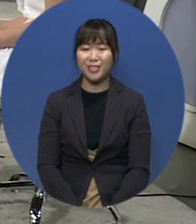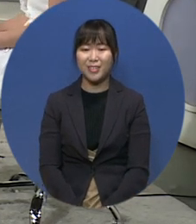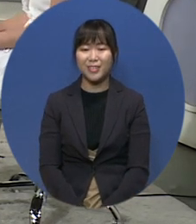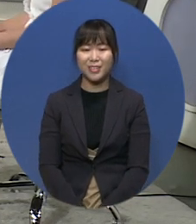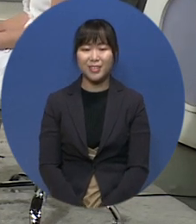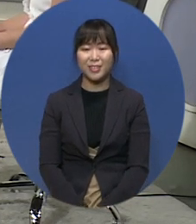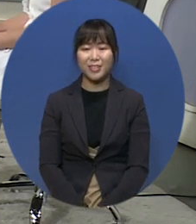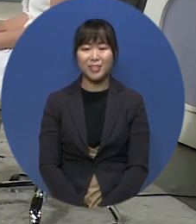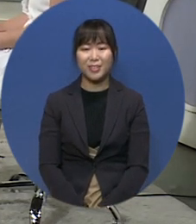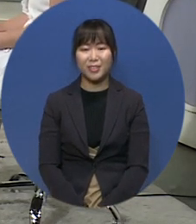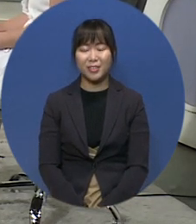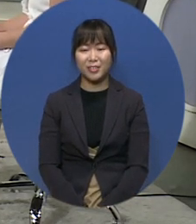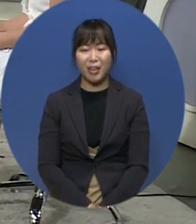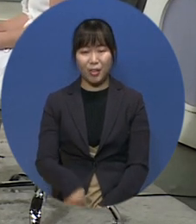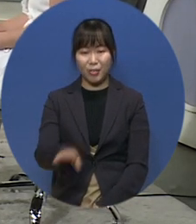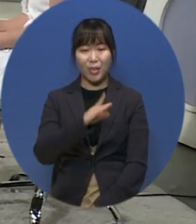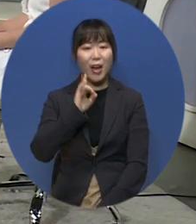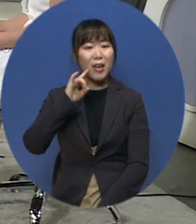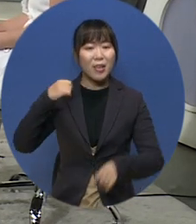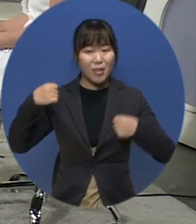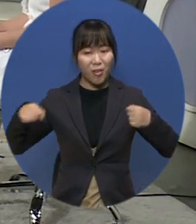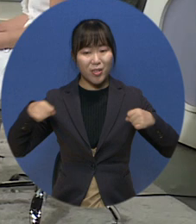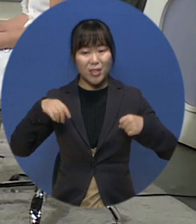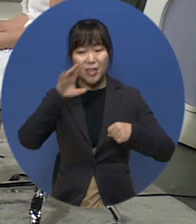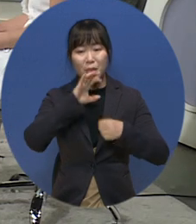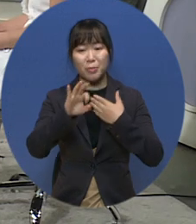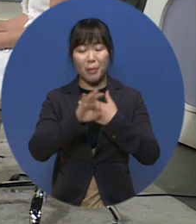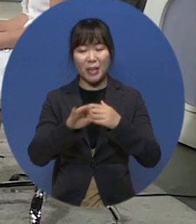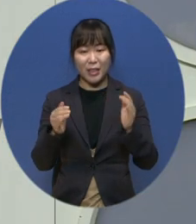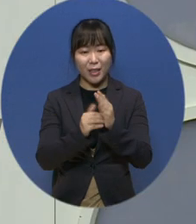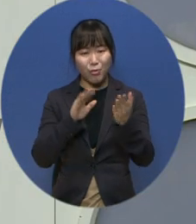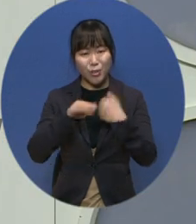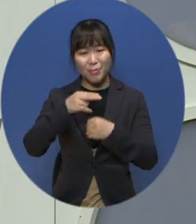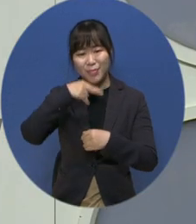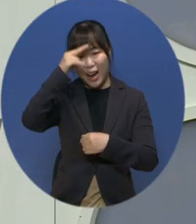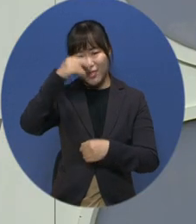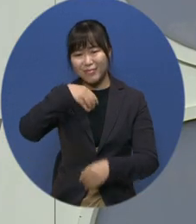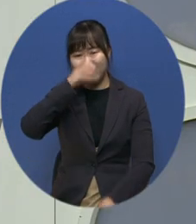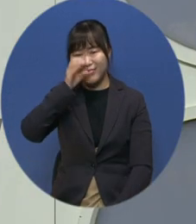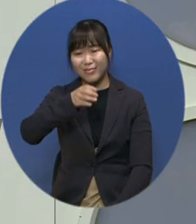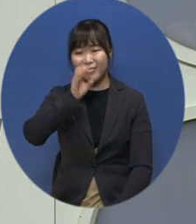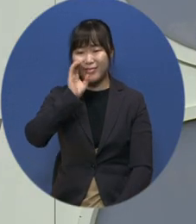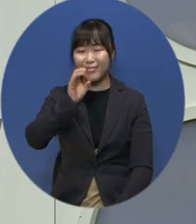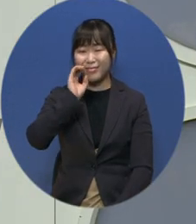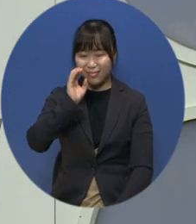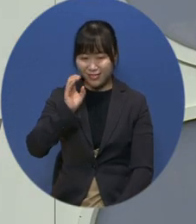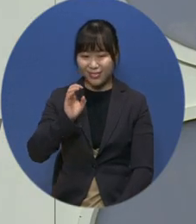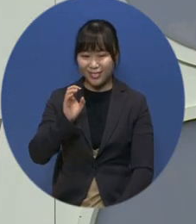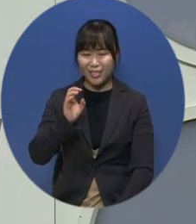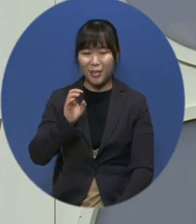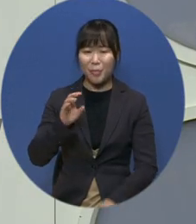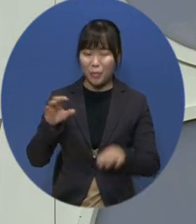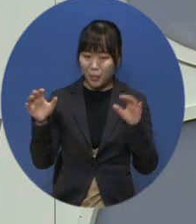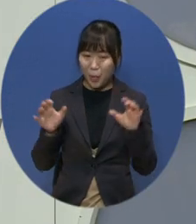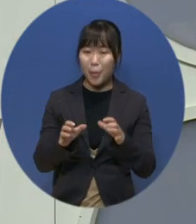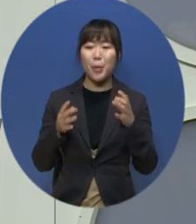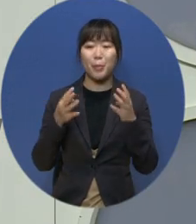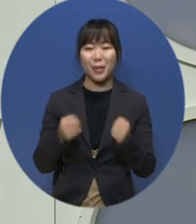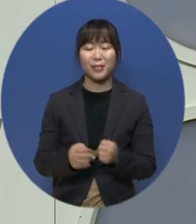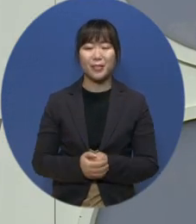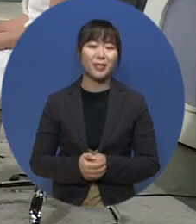생활을 하는데. 저희가 이제 연극 연습을 하게 되면 늘상 끝나고 나서 술을 한잔 한다든가 뭐 그런 게 모임이